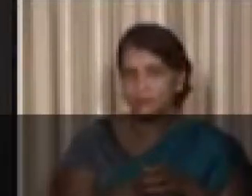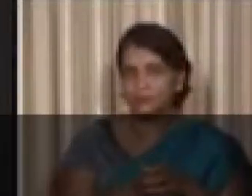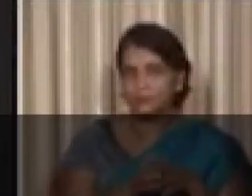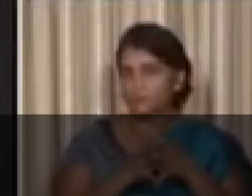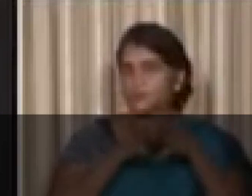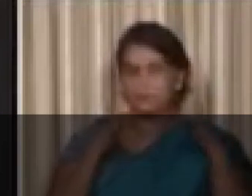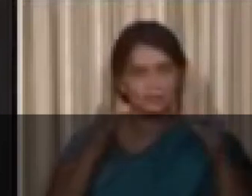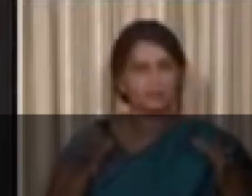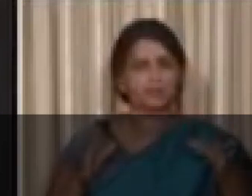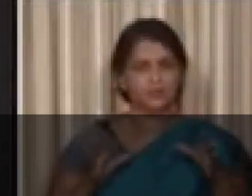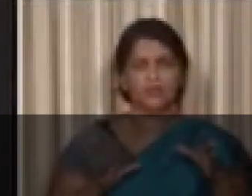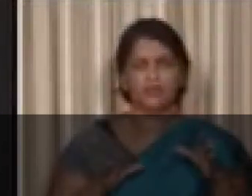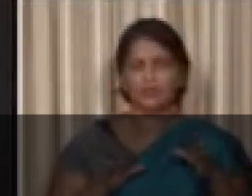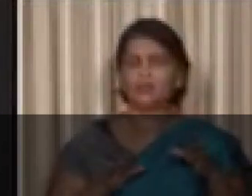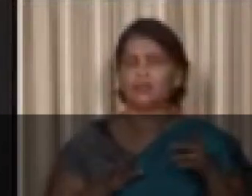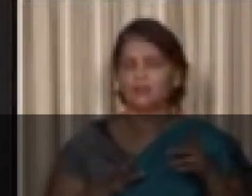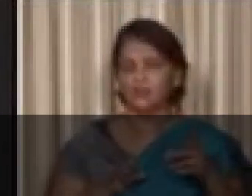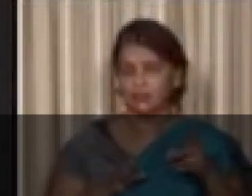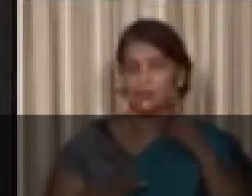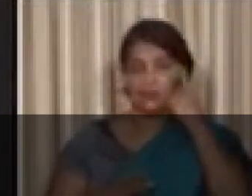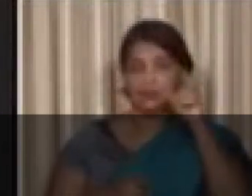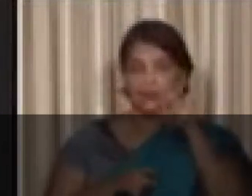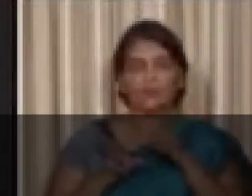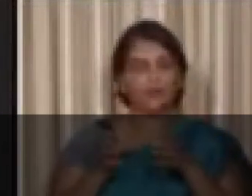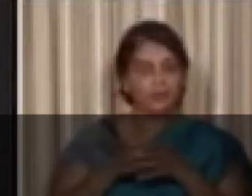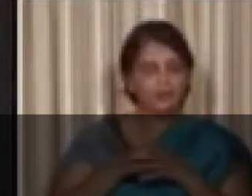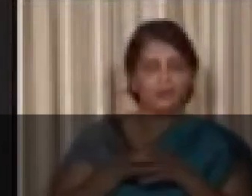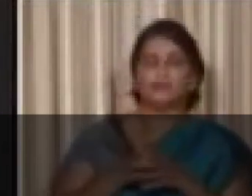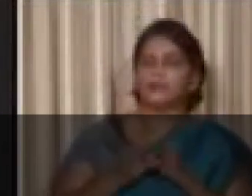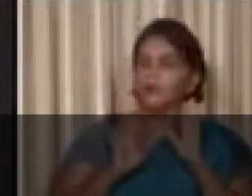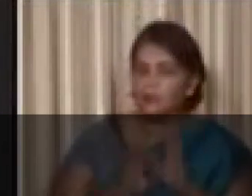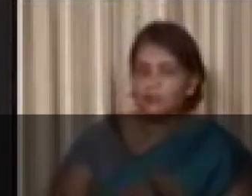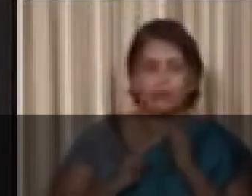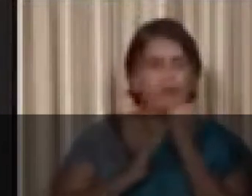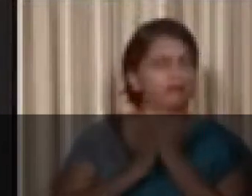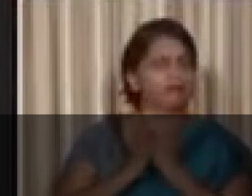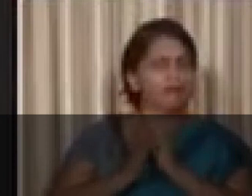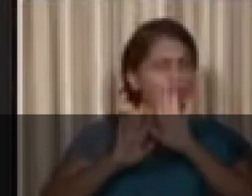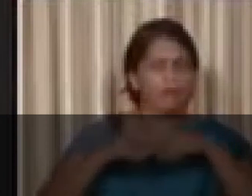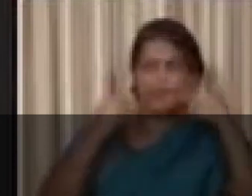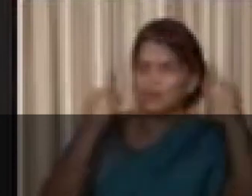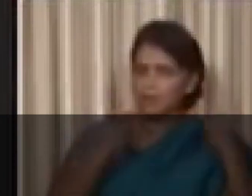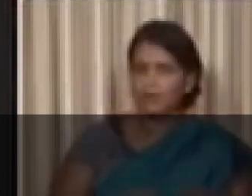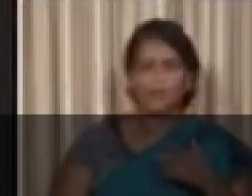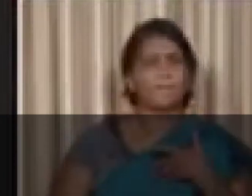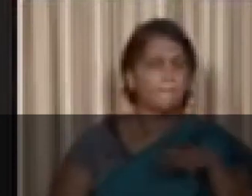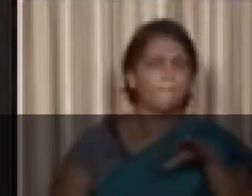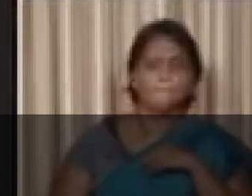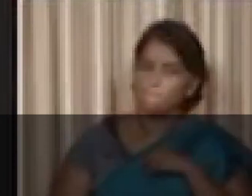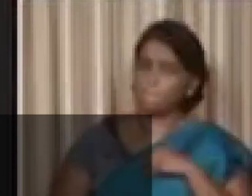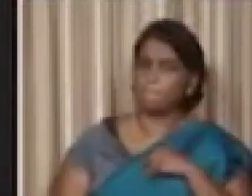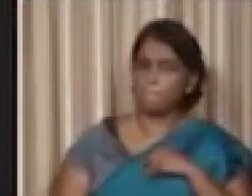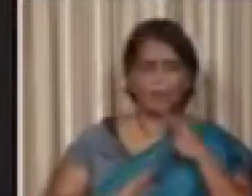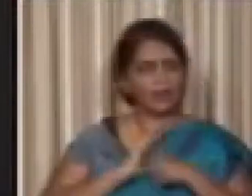හුඟක් පත් කරේ මේ වියත්මගේ කණ්ඩායම. නමුත් මේ වැඩසටහන අසාර්ථක වුණා. අපිට පිළිගන්න වෙනවා. මේ